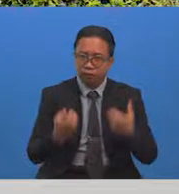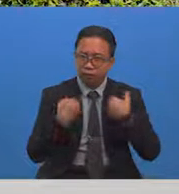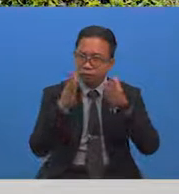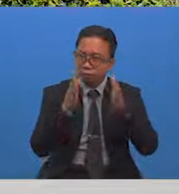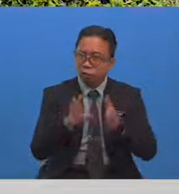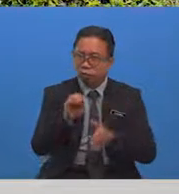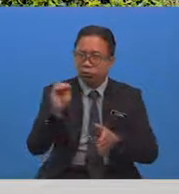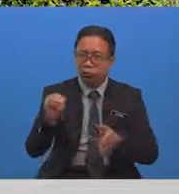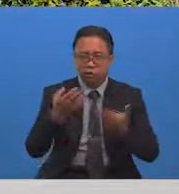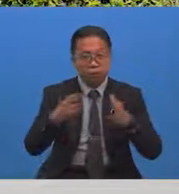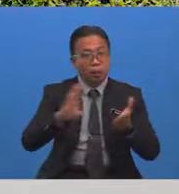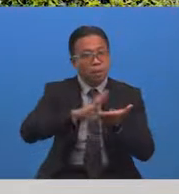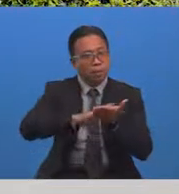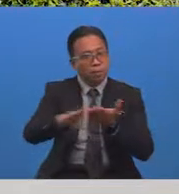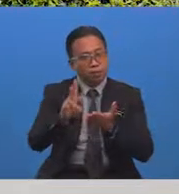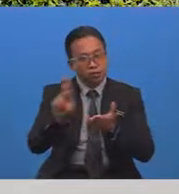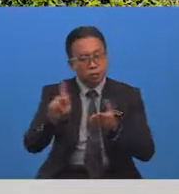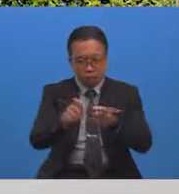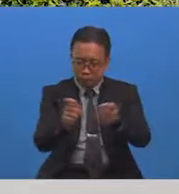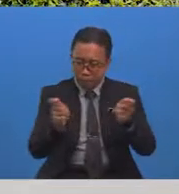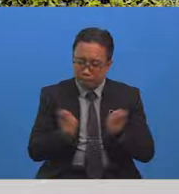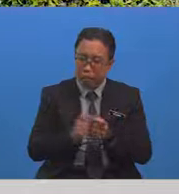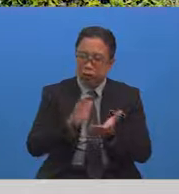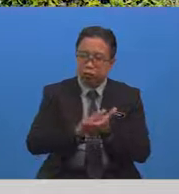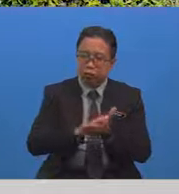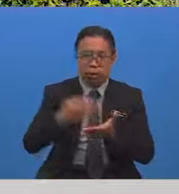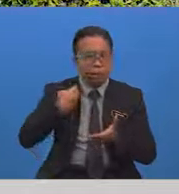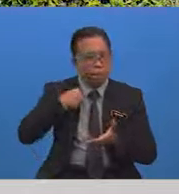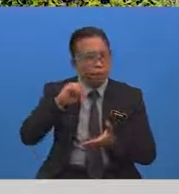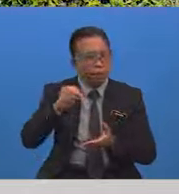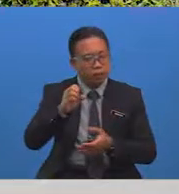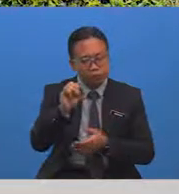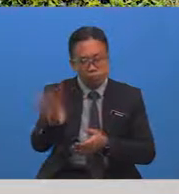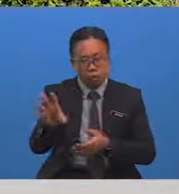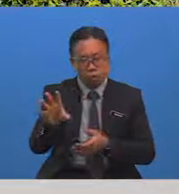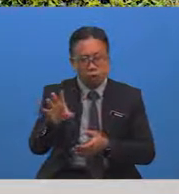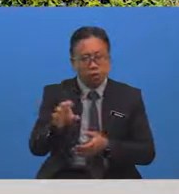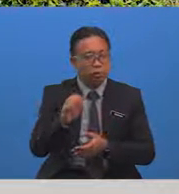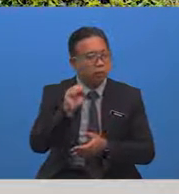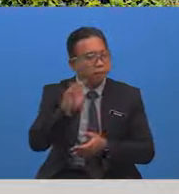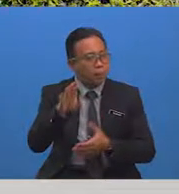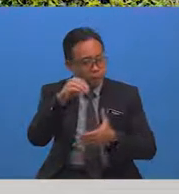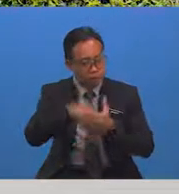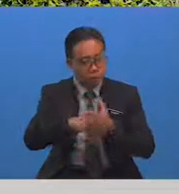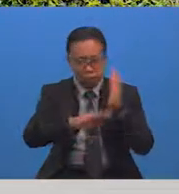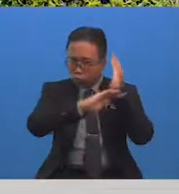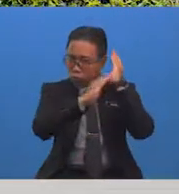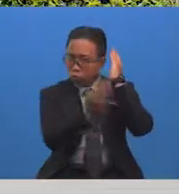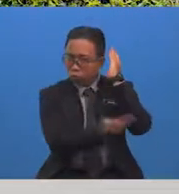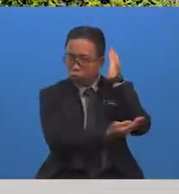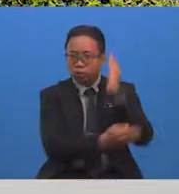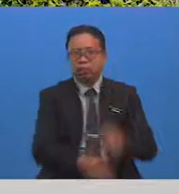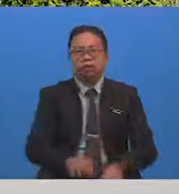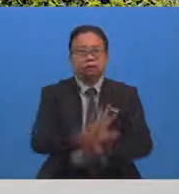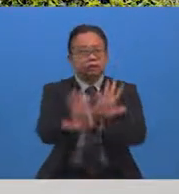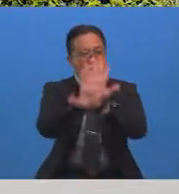orang murid sedang membersihkan kawasan sekolah mereka membuang sampah ke dalam tong sampah dan menceriakan